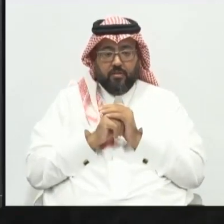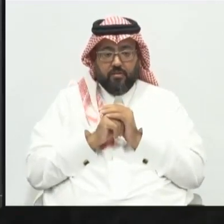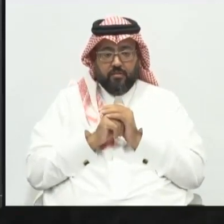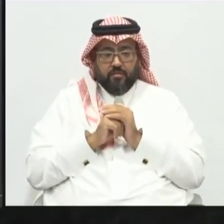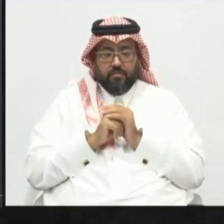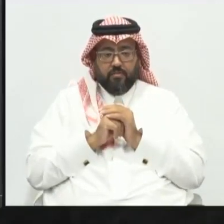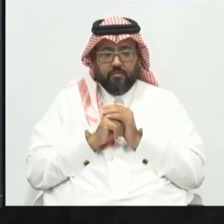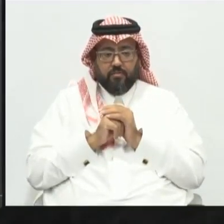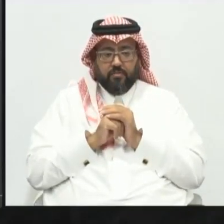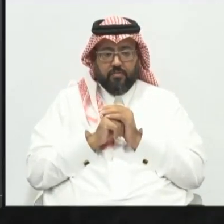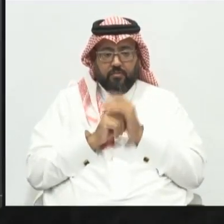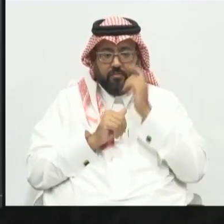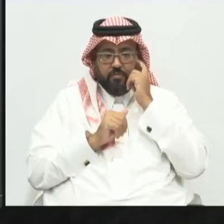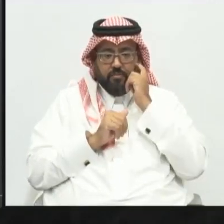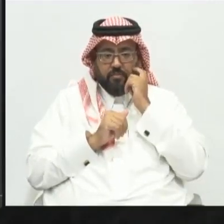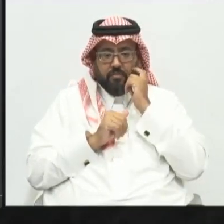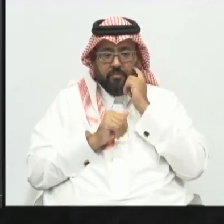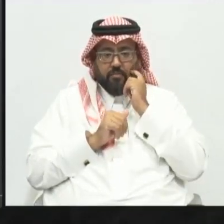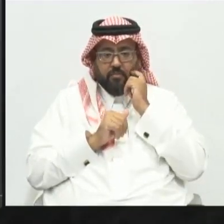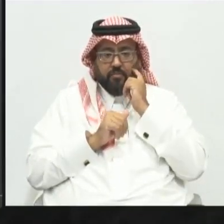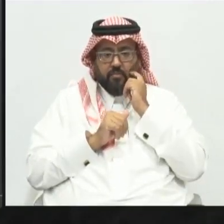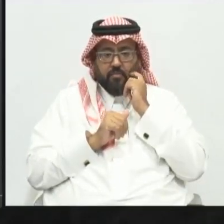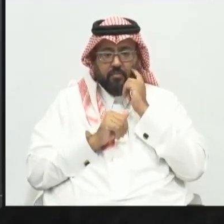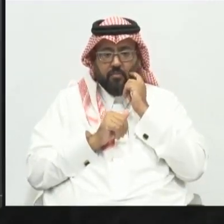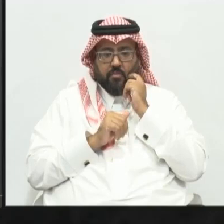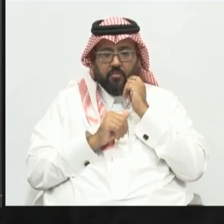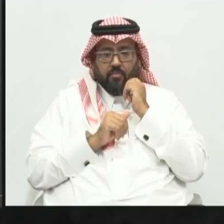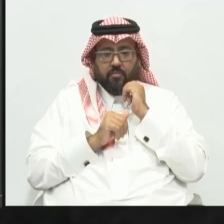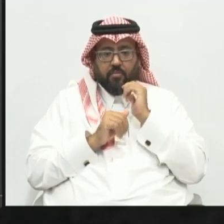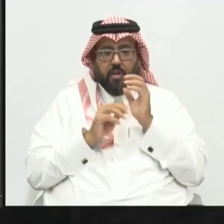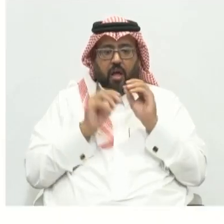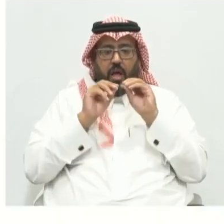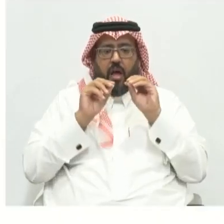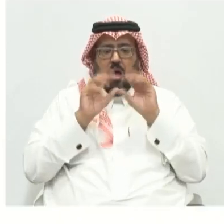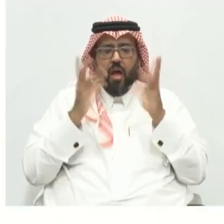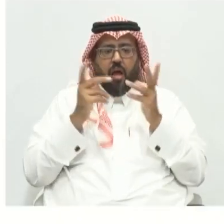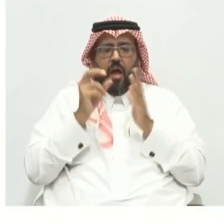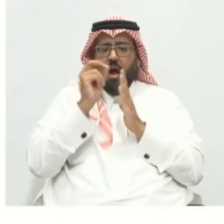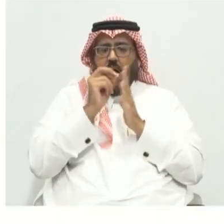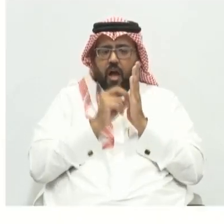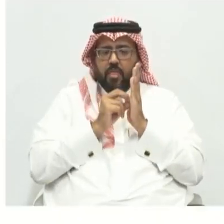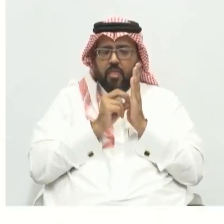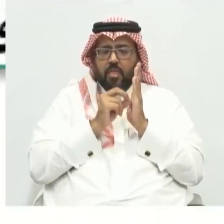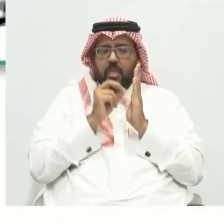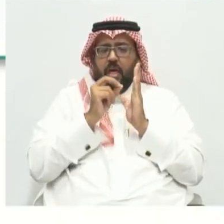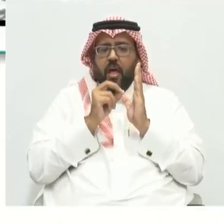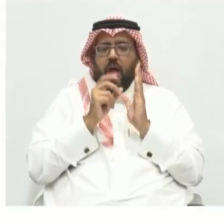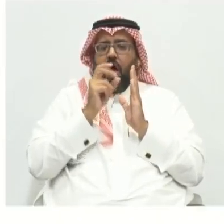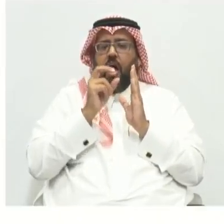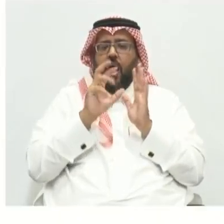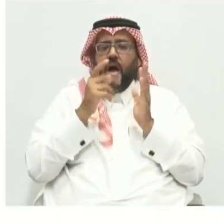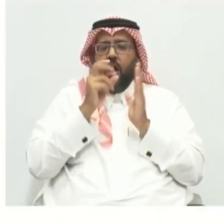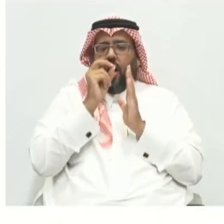اليوم وهي الهدف الاول وهو ان تعرف بالقاعده القانونيه